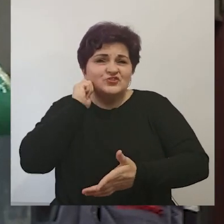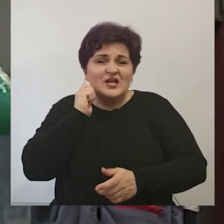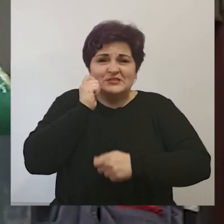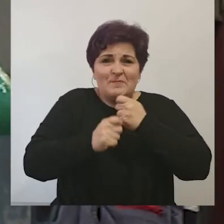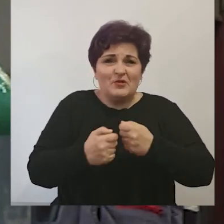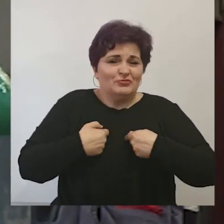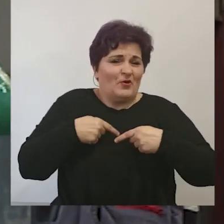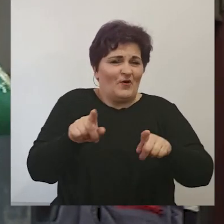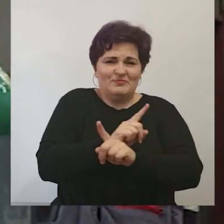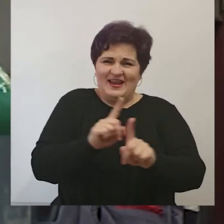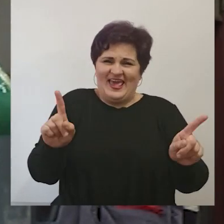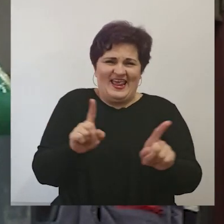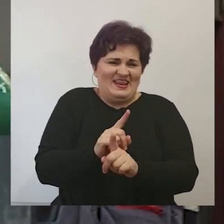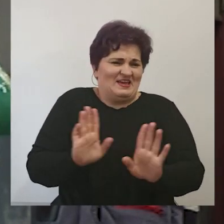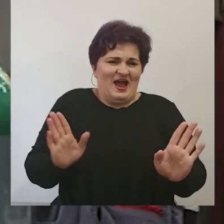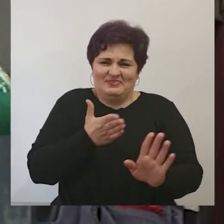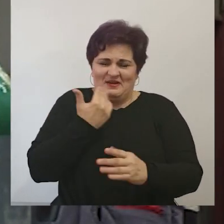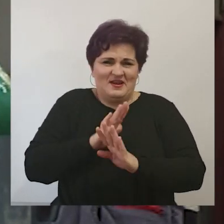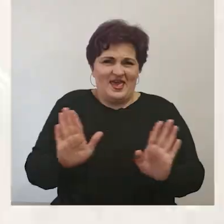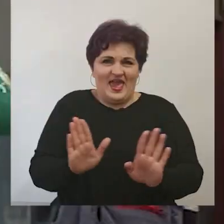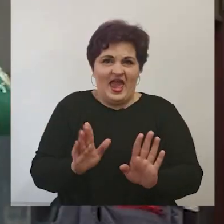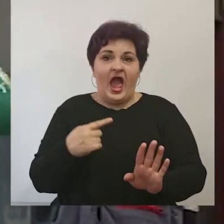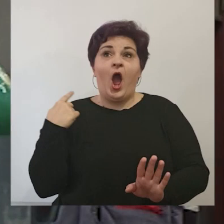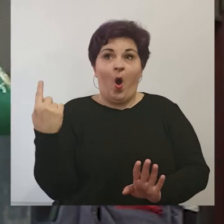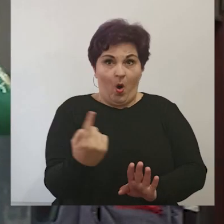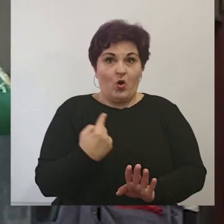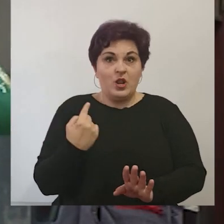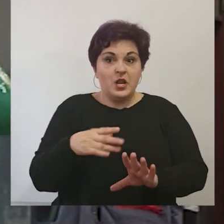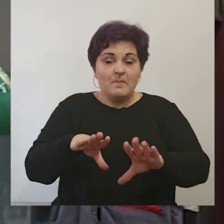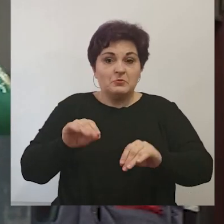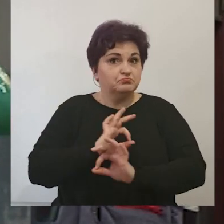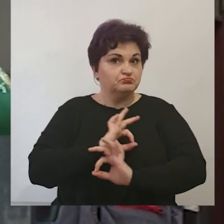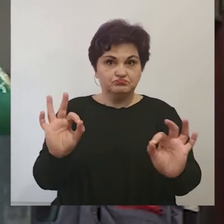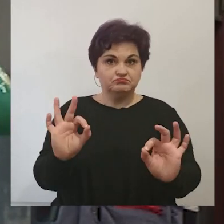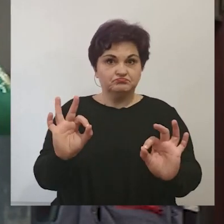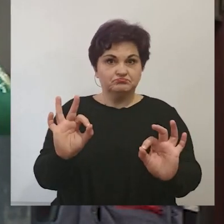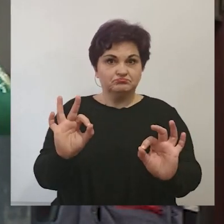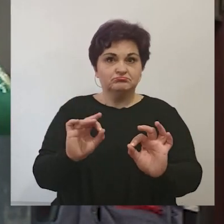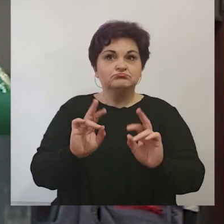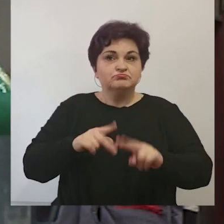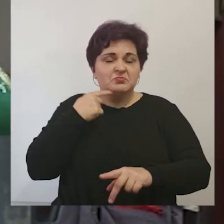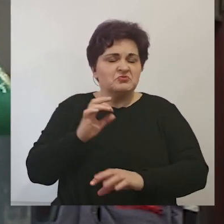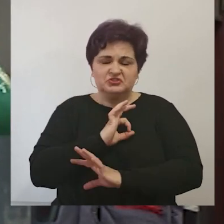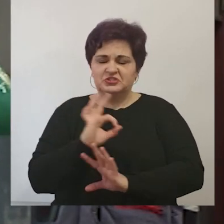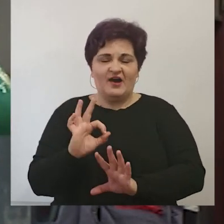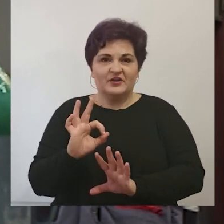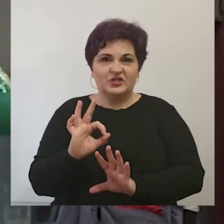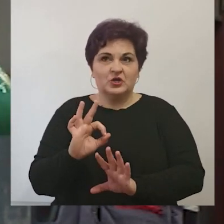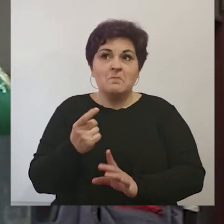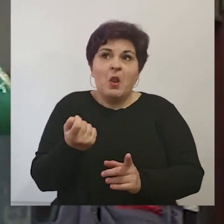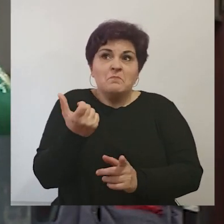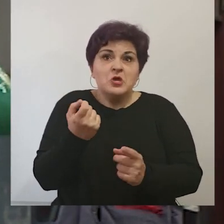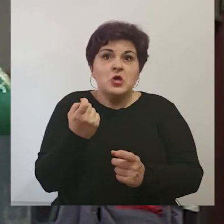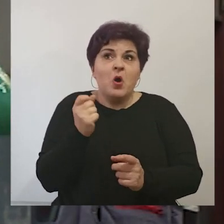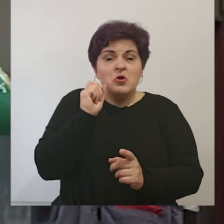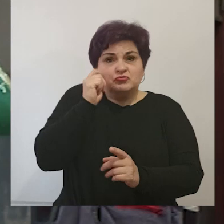poslove, to kod mene nikad nije bilo, iskreno rečeno. Okolina je to prihvatilo savršeno. Iskreno rečeno savršeno. Malo im je